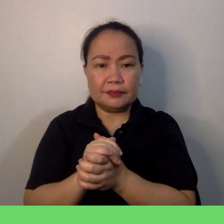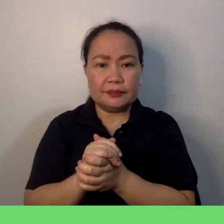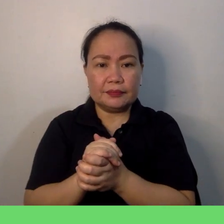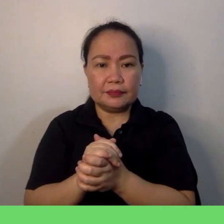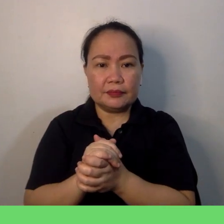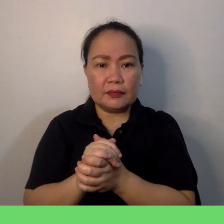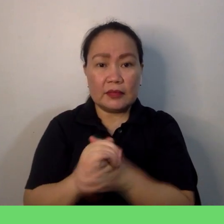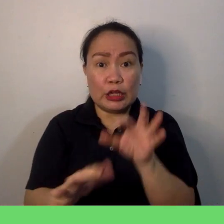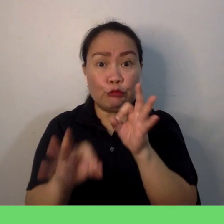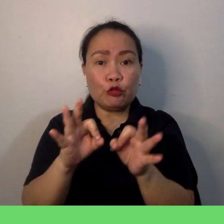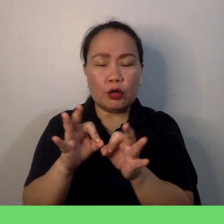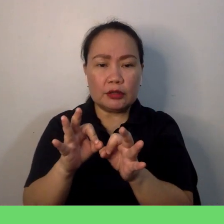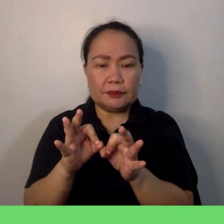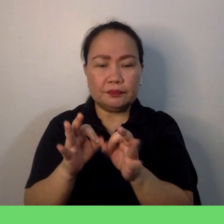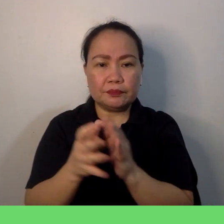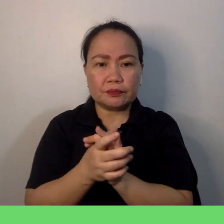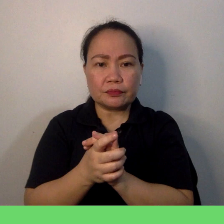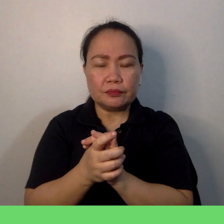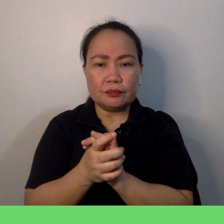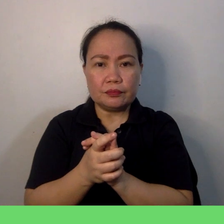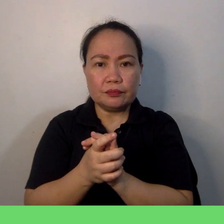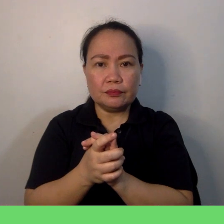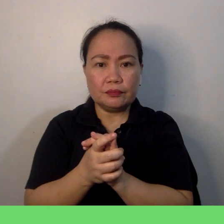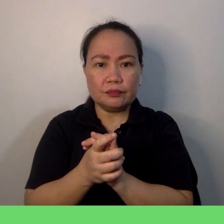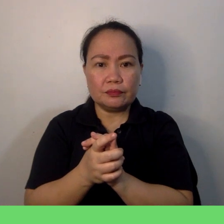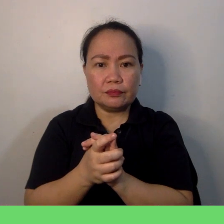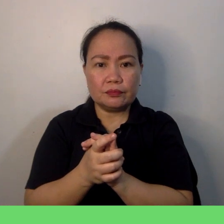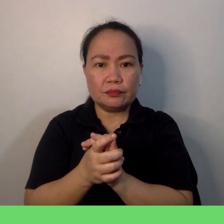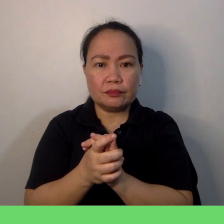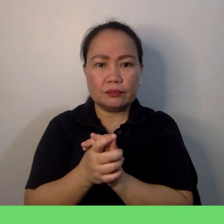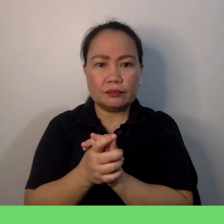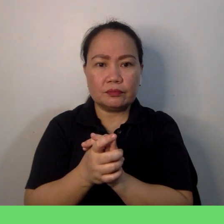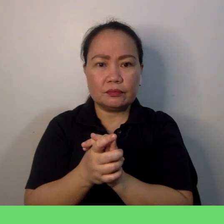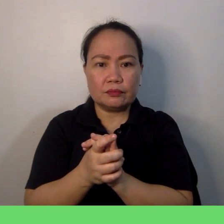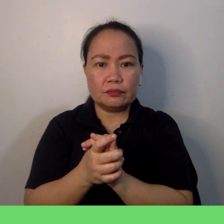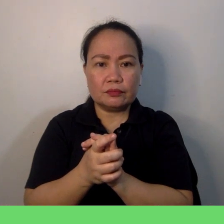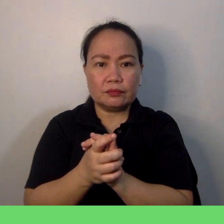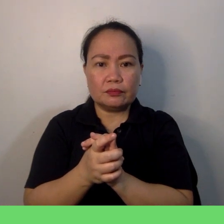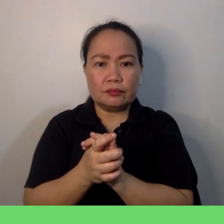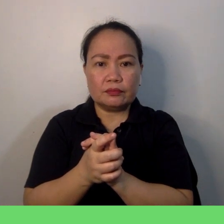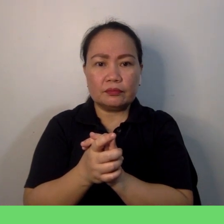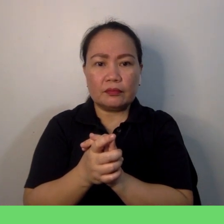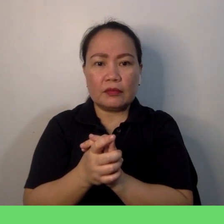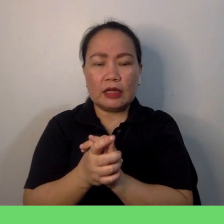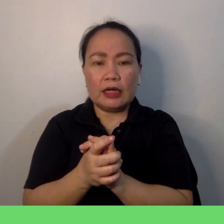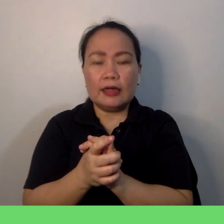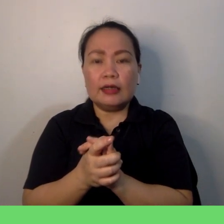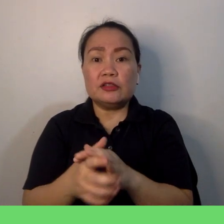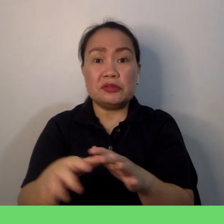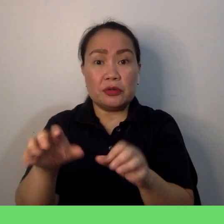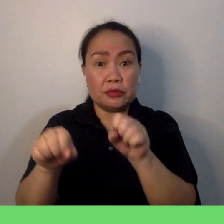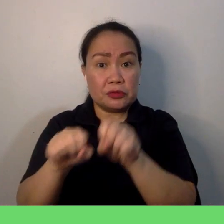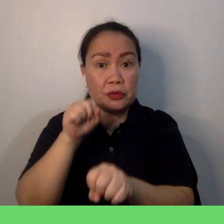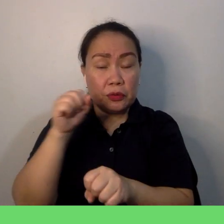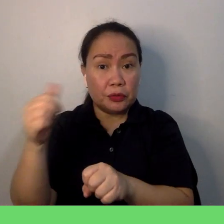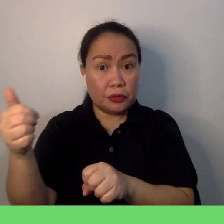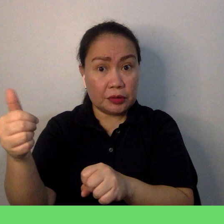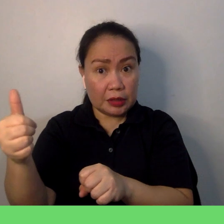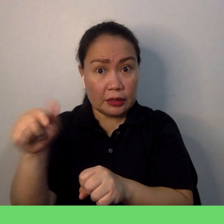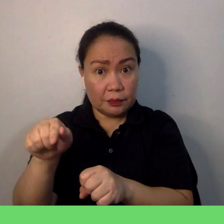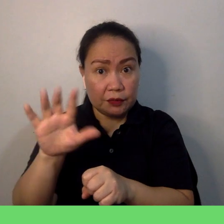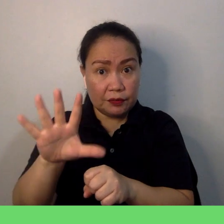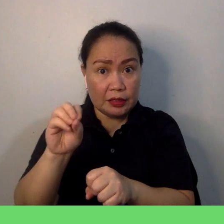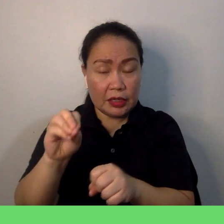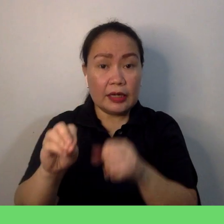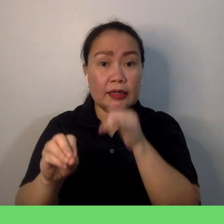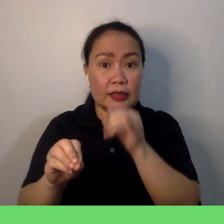original price na hindi pa nag-increase, this is actually 21%, hindi po 20%.